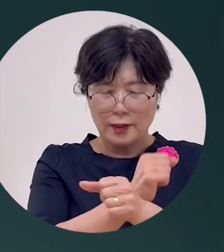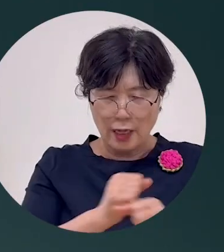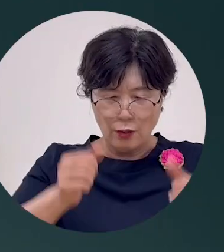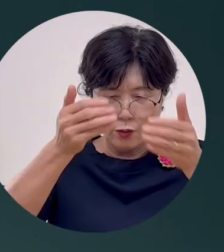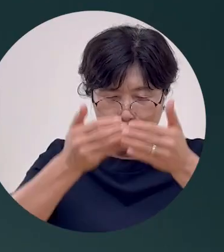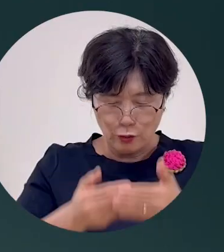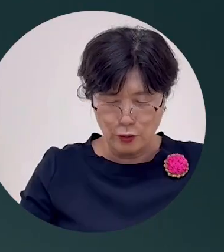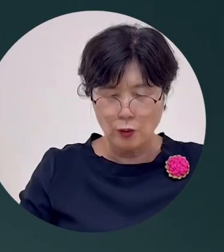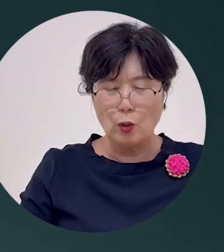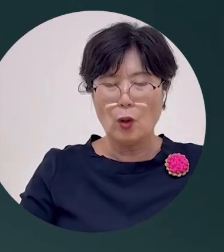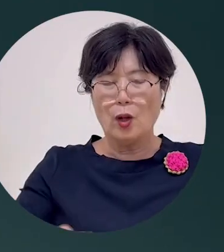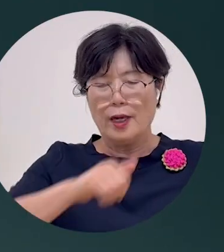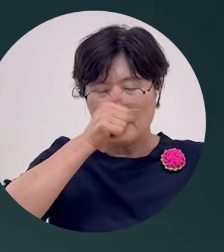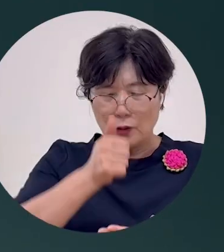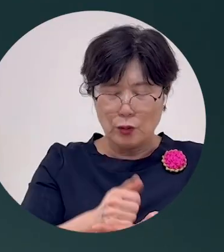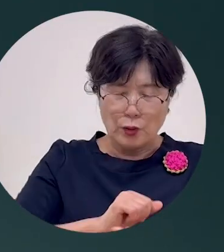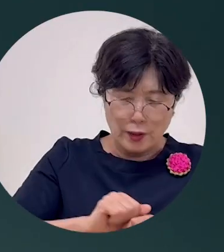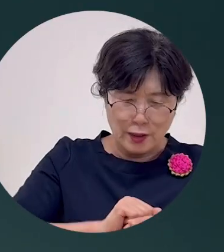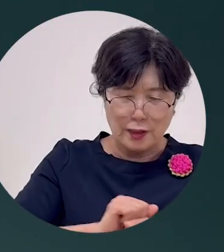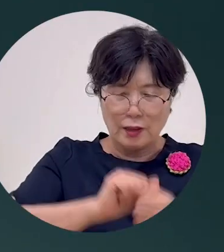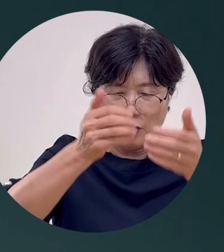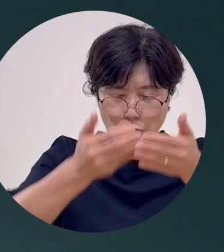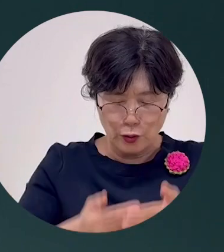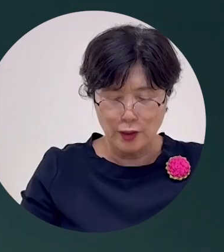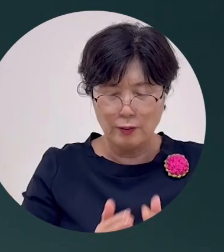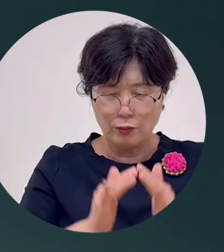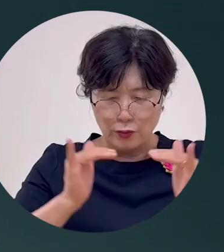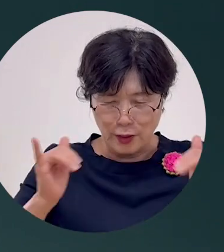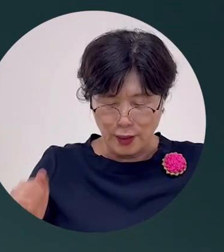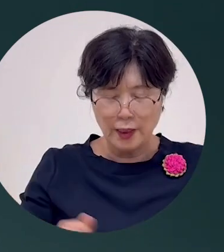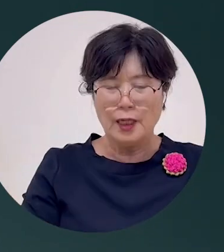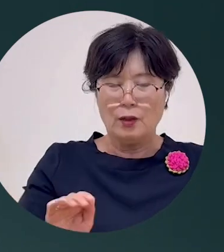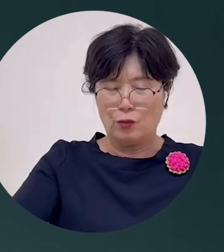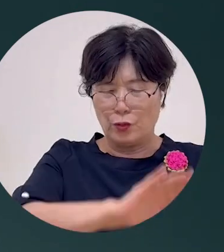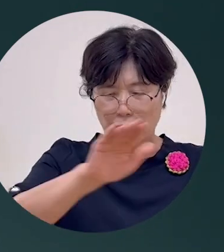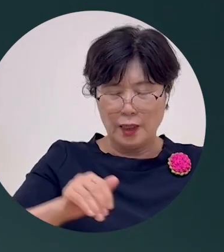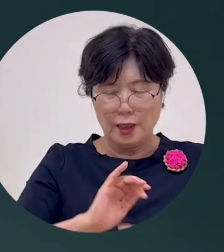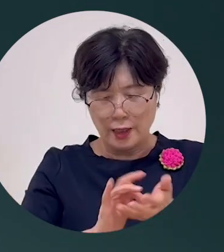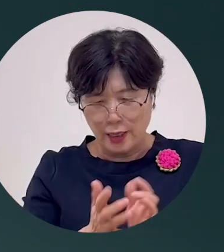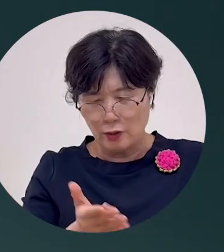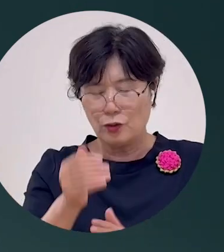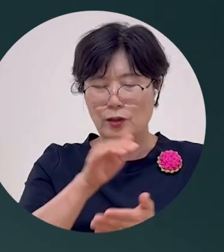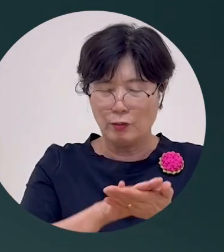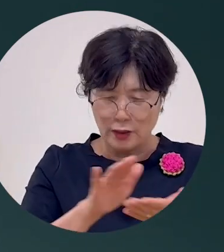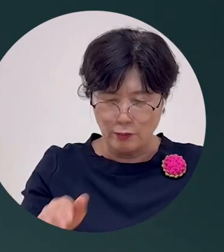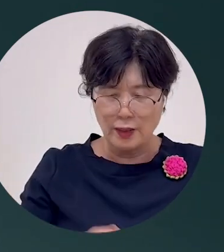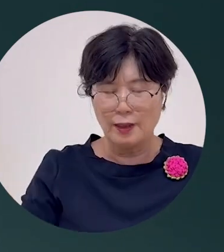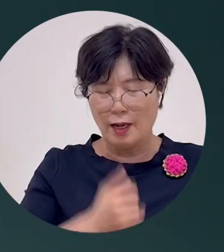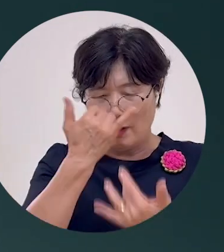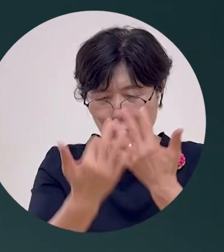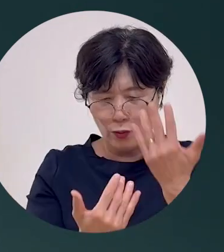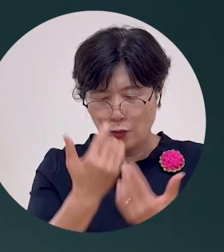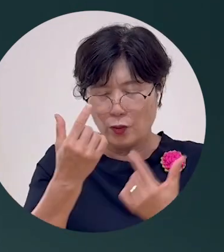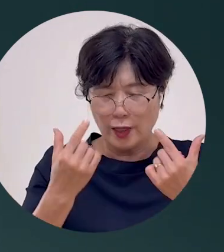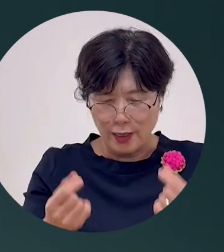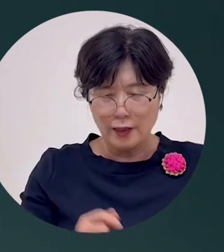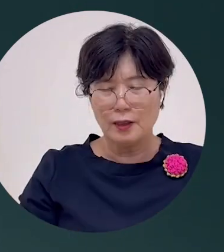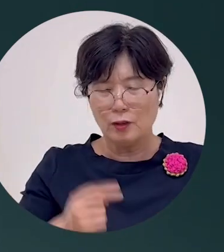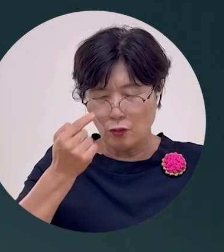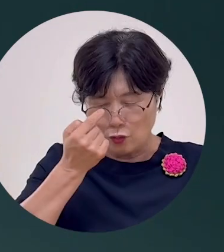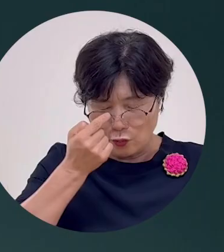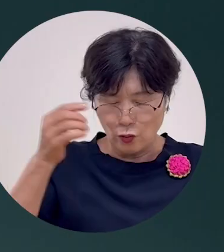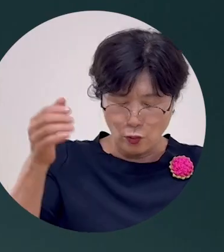주시고 죄를 씻어 주시는 분이 우리 예수님이십니다. 불꽃 같은 눈동자로